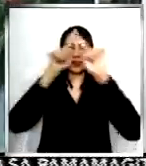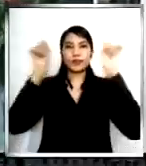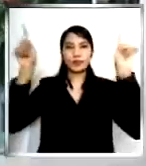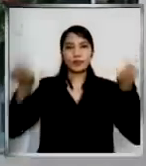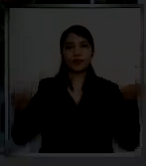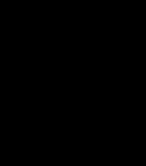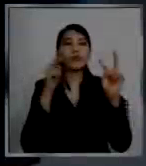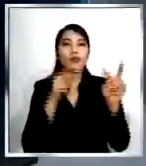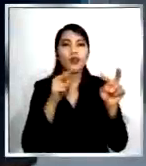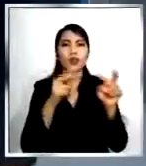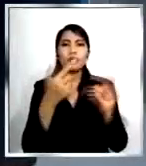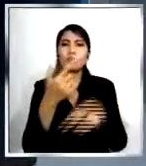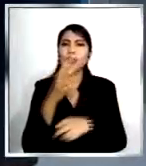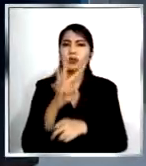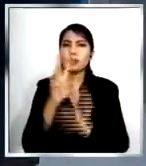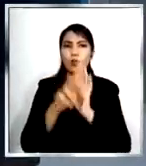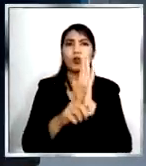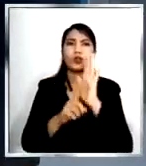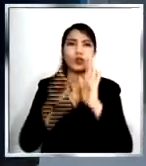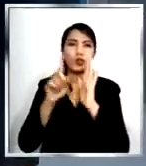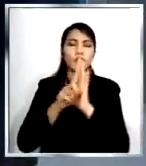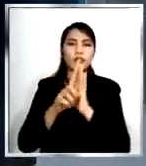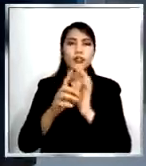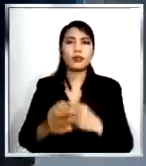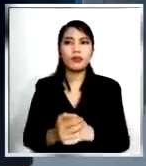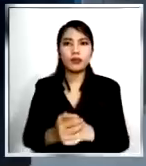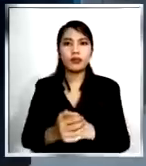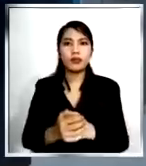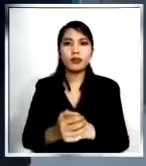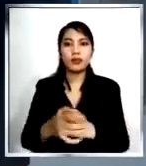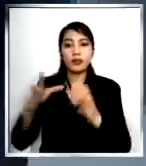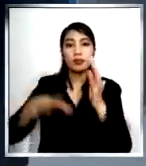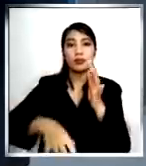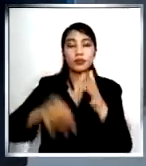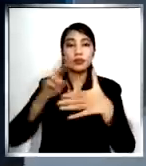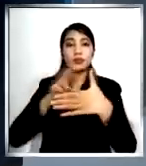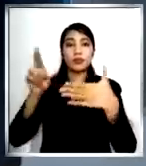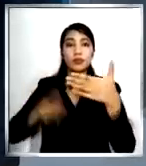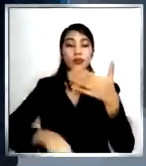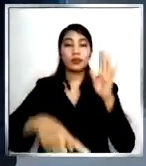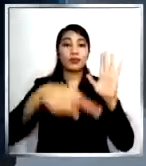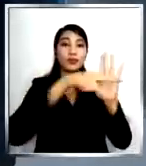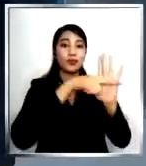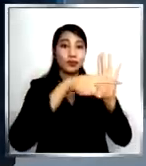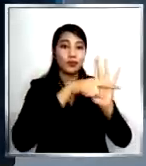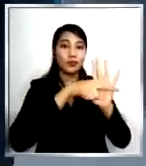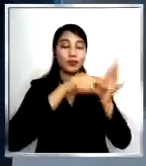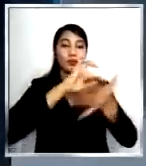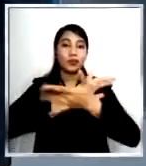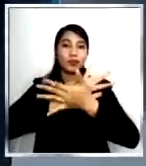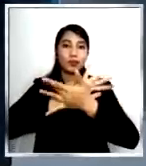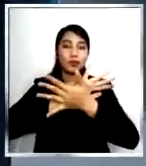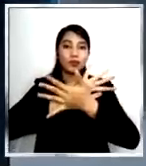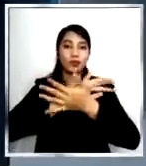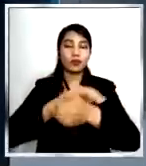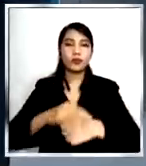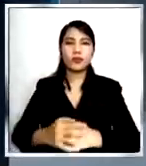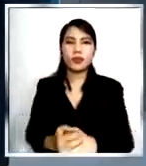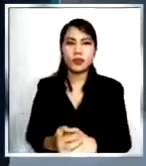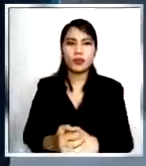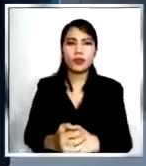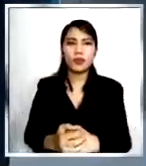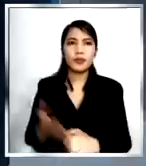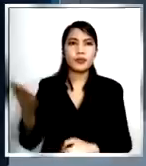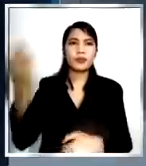24 oras. Negatibo ang resulta ng COVID-19 swab test ng rape slay convict at dating Kalawan Mayor na si